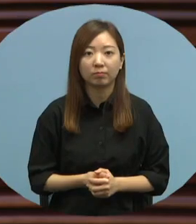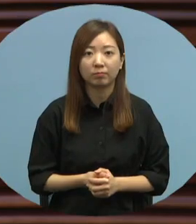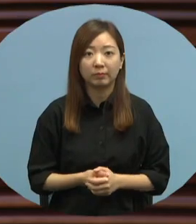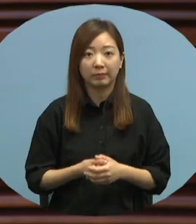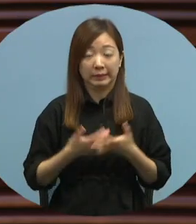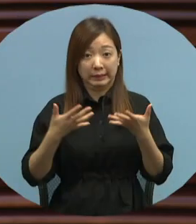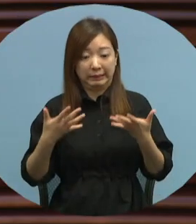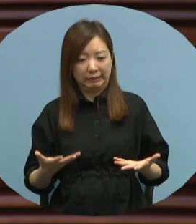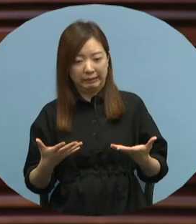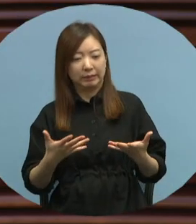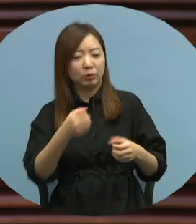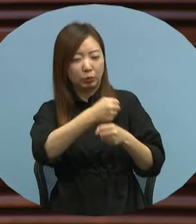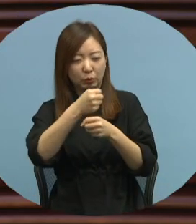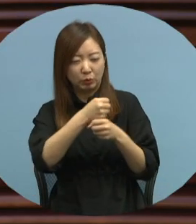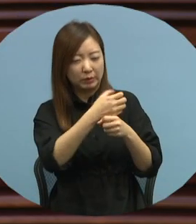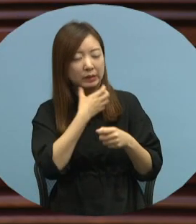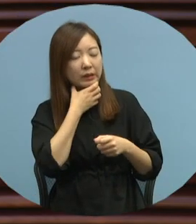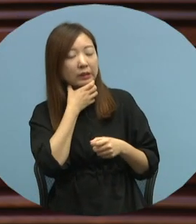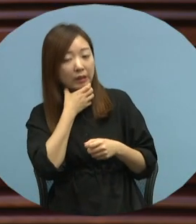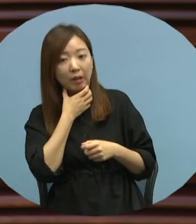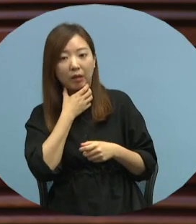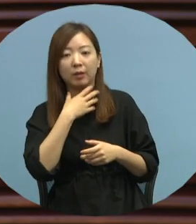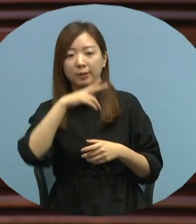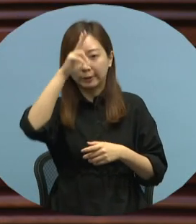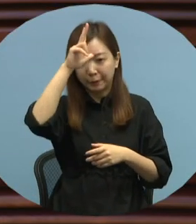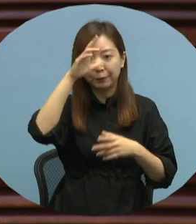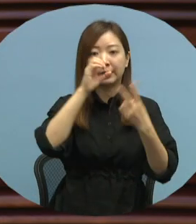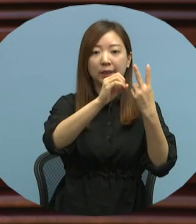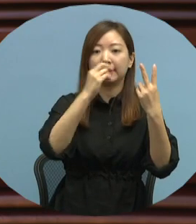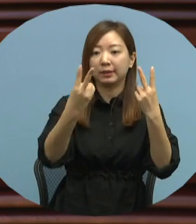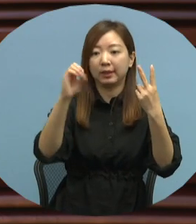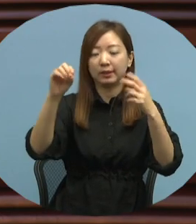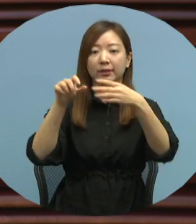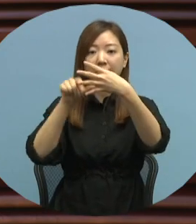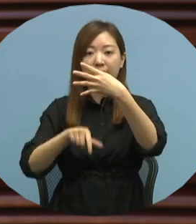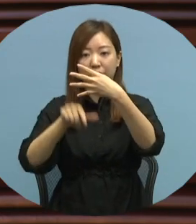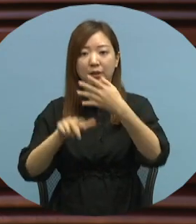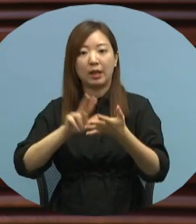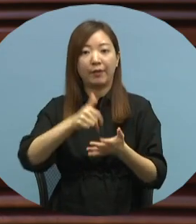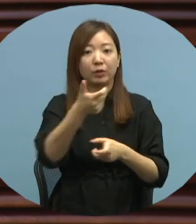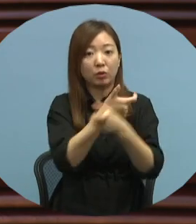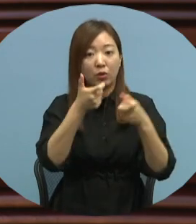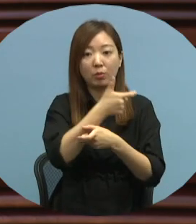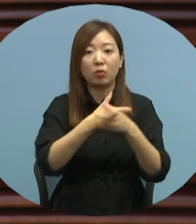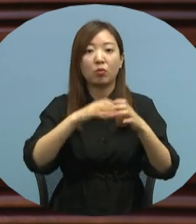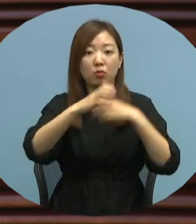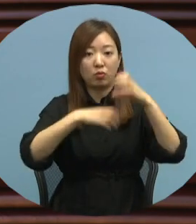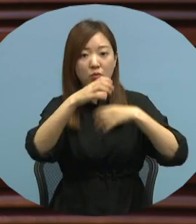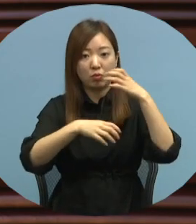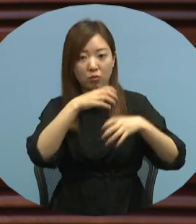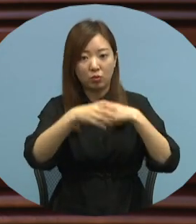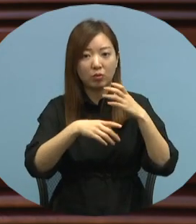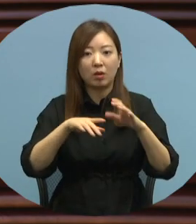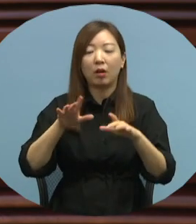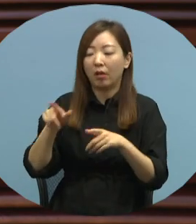考慮到當前嚴峻的就業環境，政府在2020年4月獲得立法會財務委員會就防疫抗疫措施